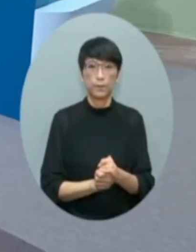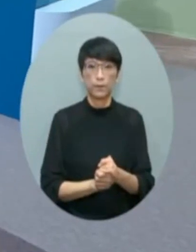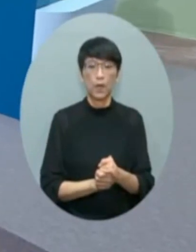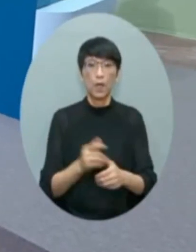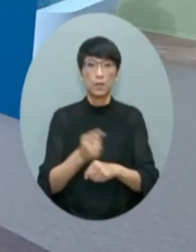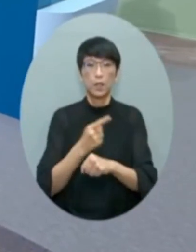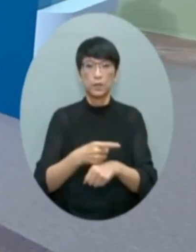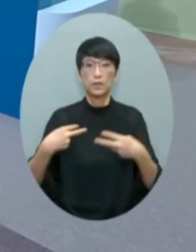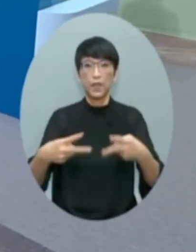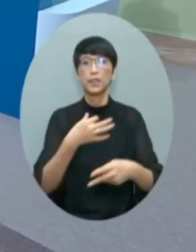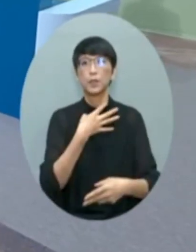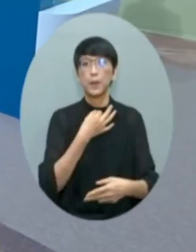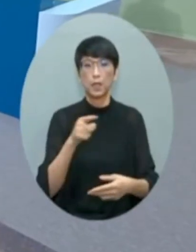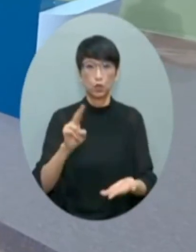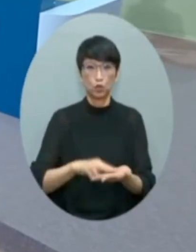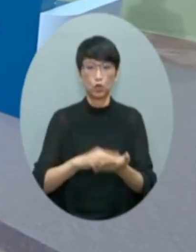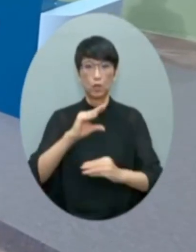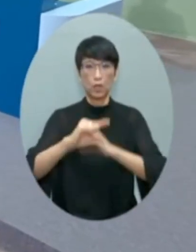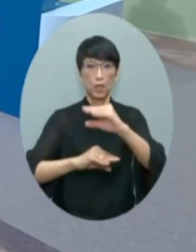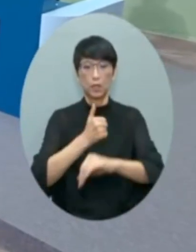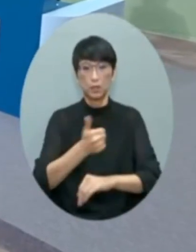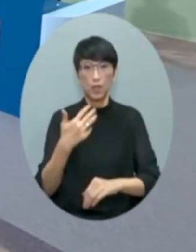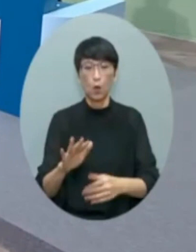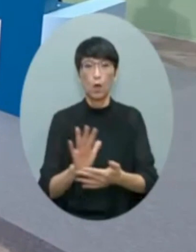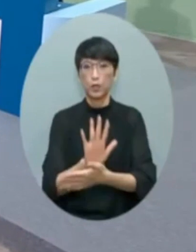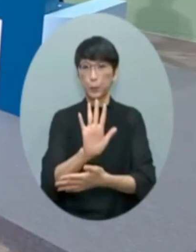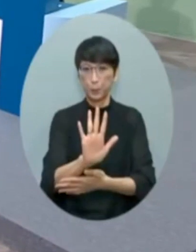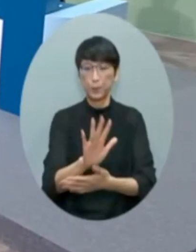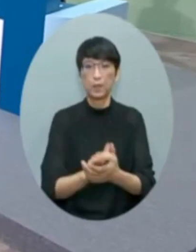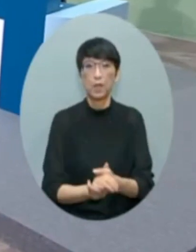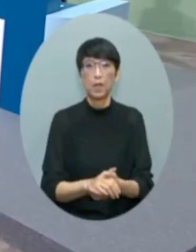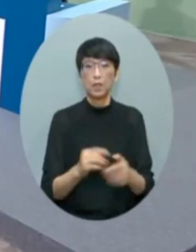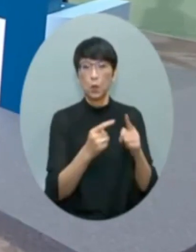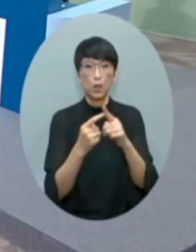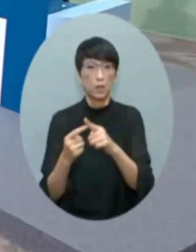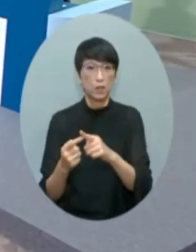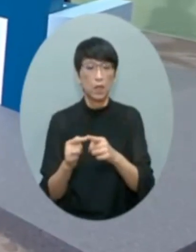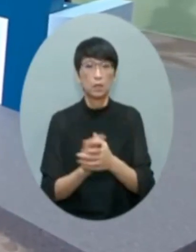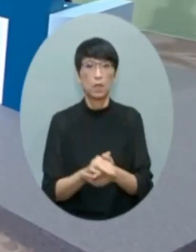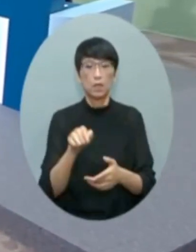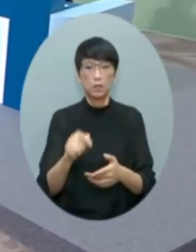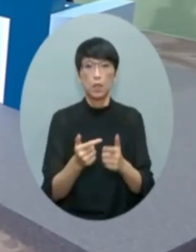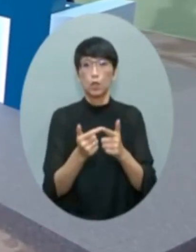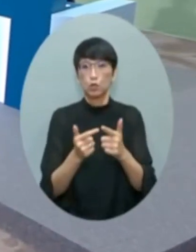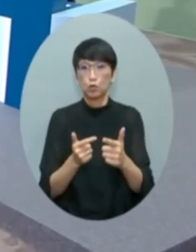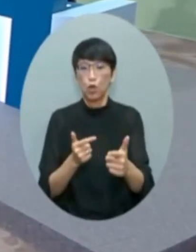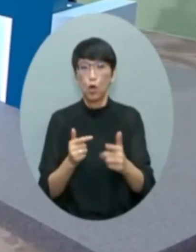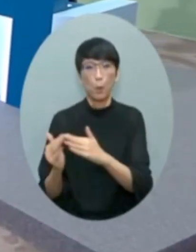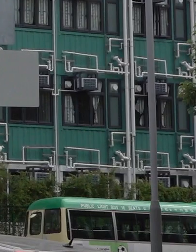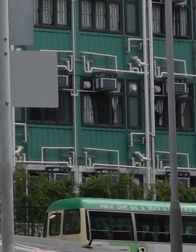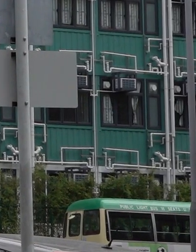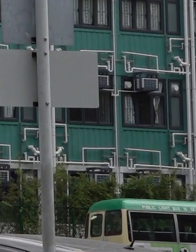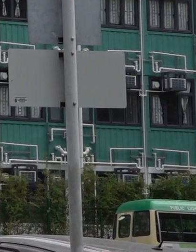暫時未發展，我哋相信起咗出嚟咧可以住到5年嘅，因為對於一個市民嚟講咧，都要住得長啲啦，唔係搬來搬去